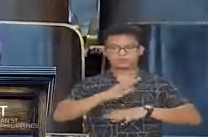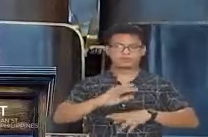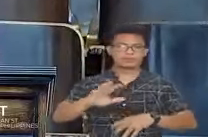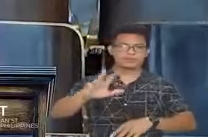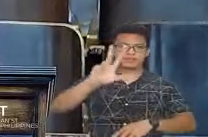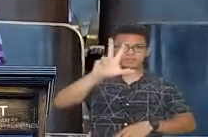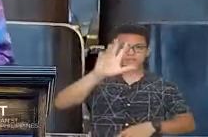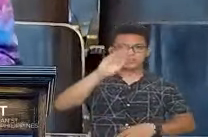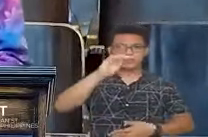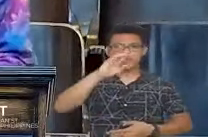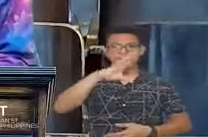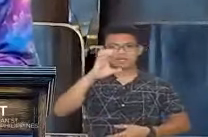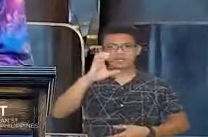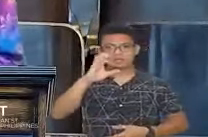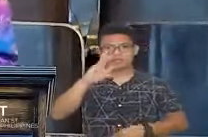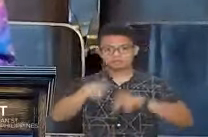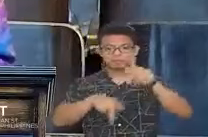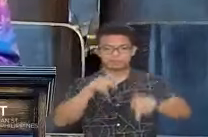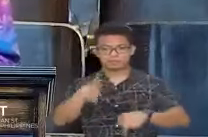island.